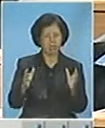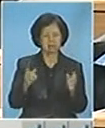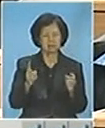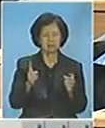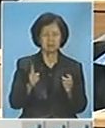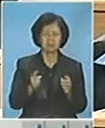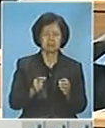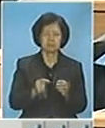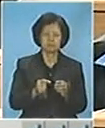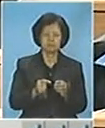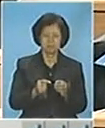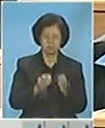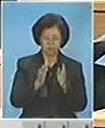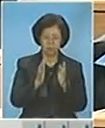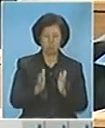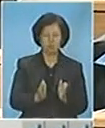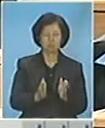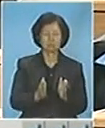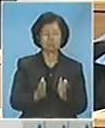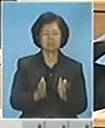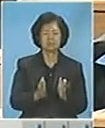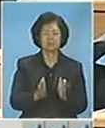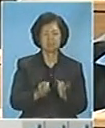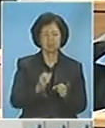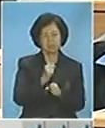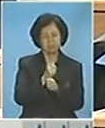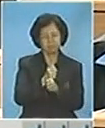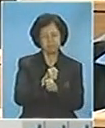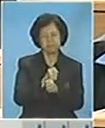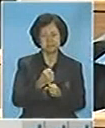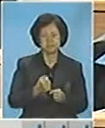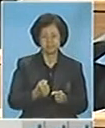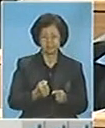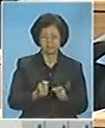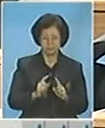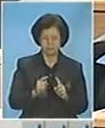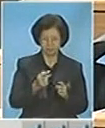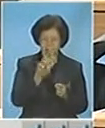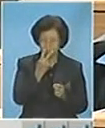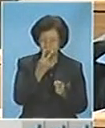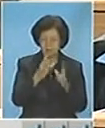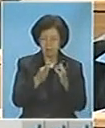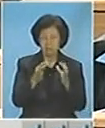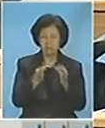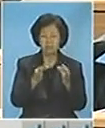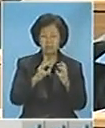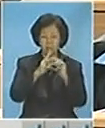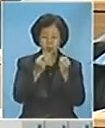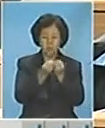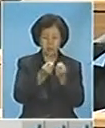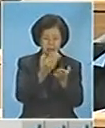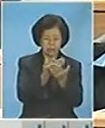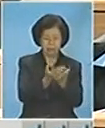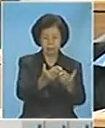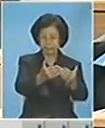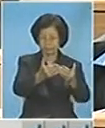นบุคคลที่มีอยู่ที่จะทำได้นะคะแล้วก็มาดูในเรื่องหมวดที่เป็นรายได้นี่ดิฉัน